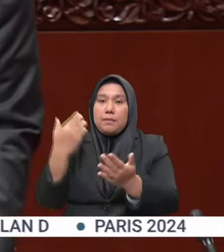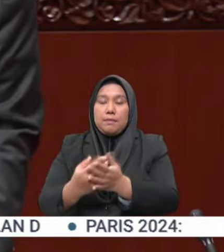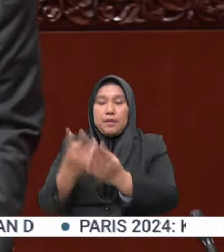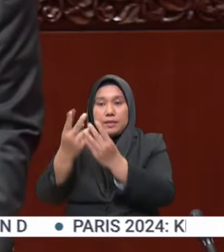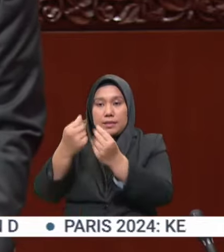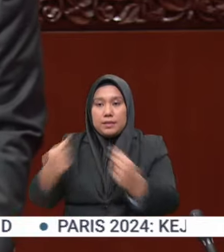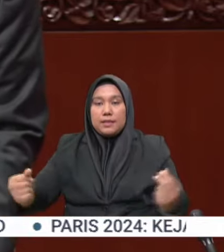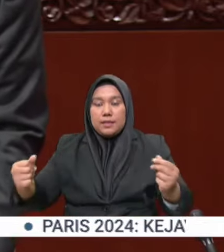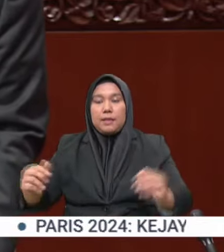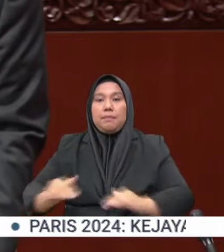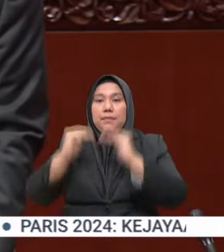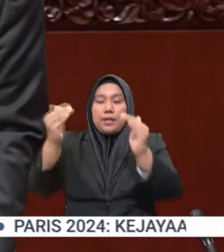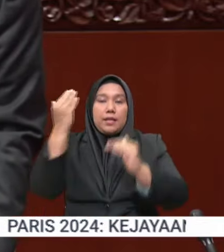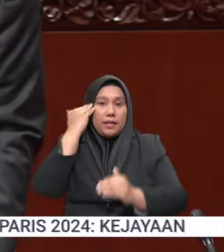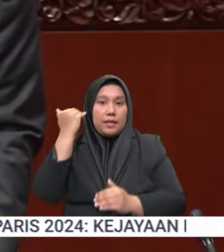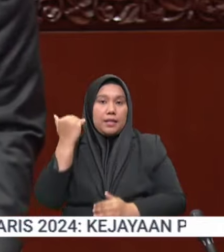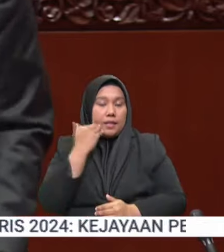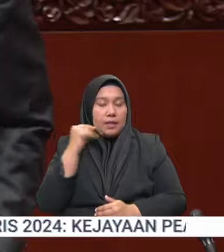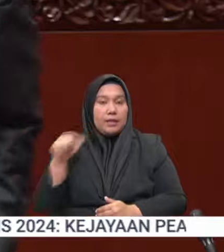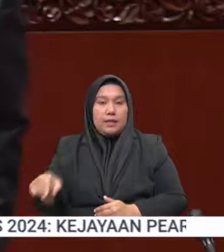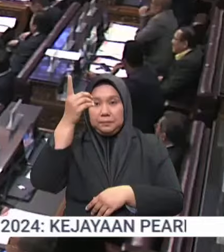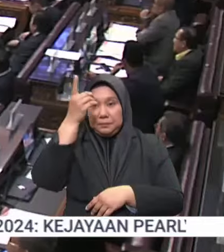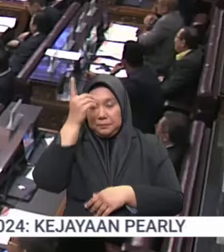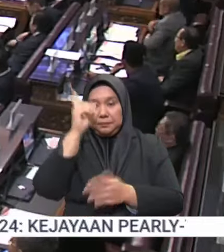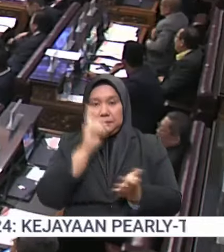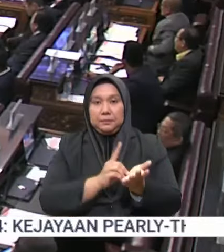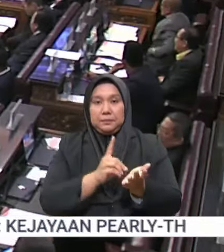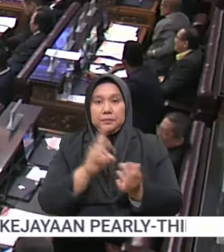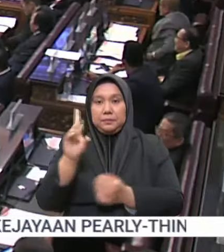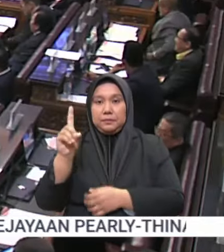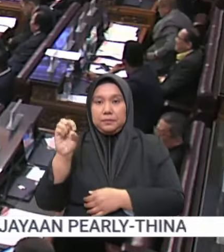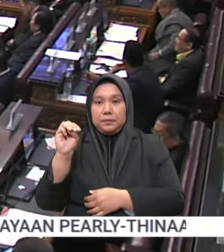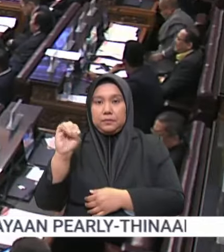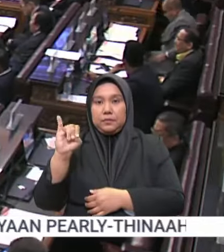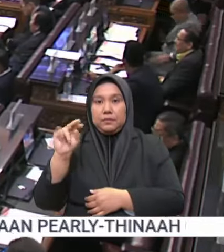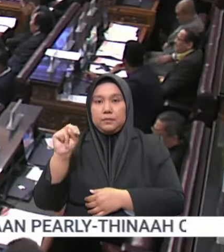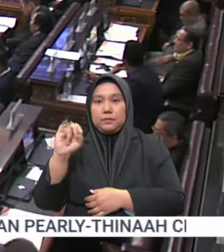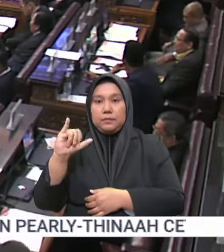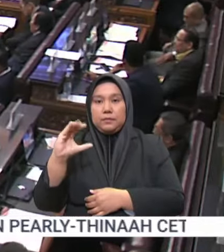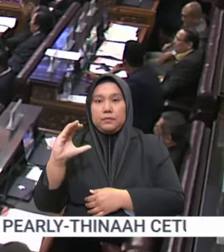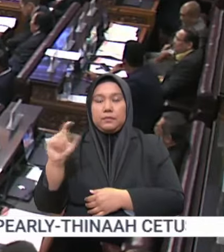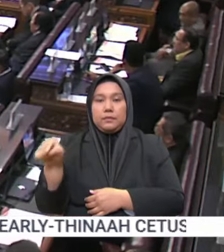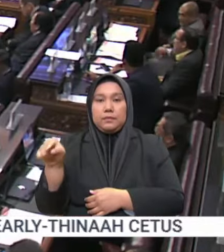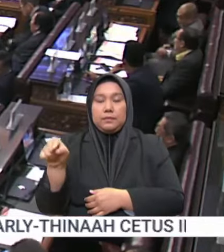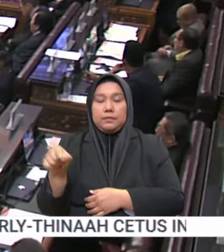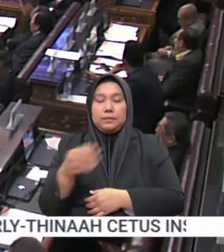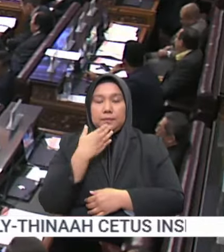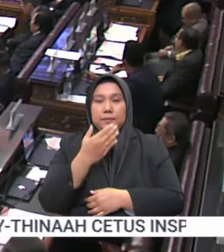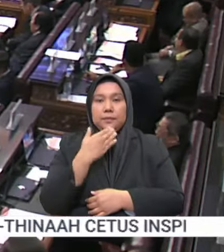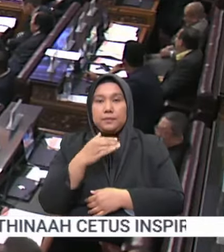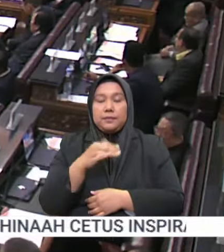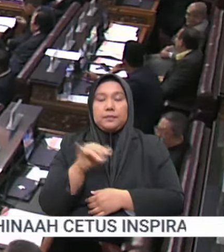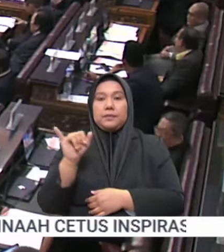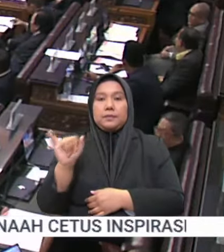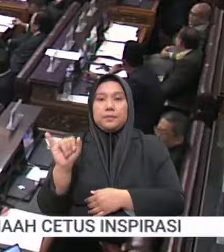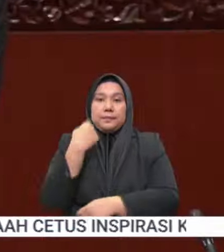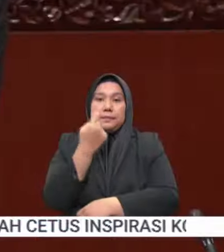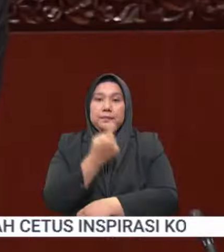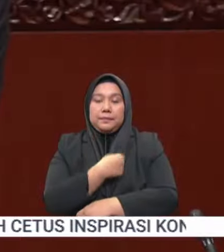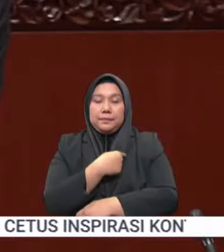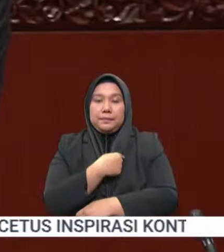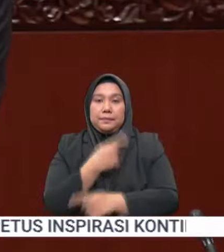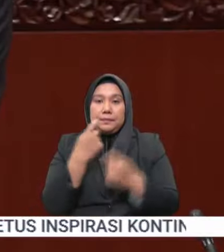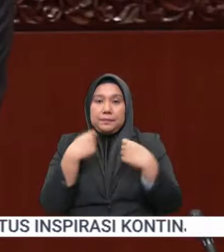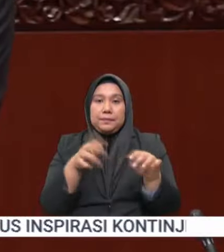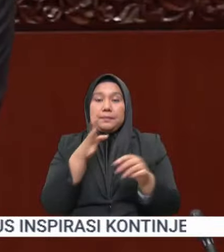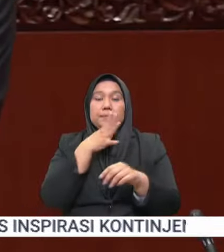ada mekanik itu dalam undang-undang sedia ada, Yang Berhormat. Dalam pada itu, beliau memberi jaminan serta komitmen memastikan